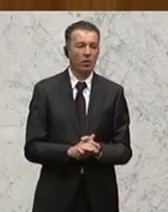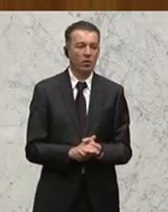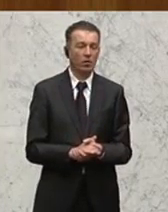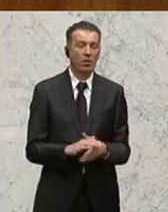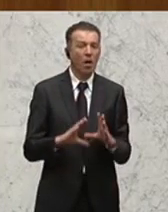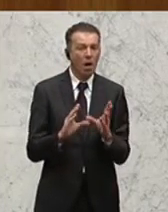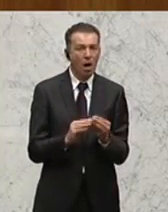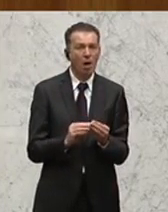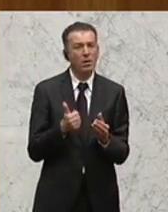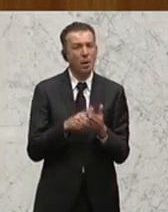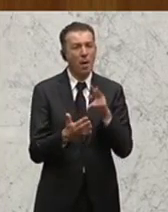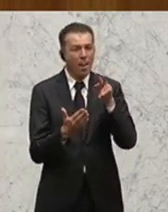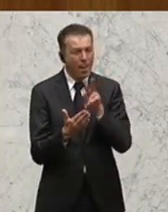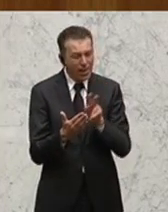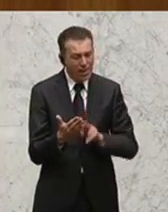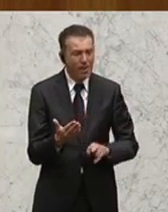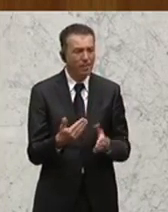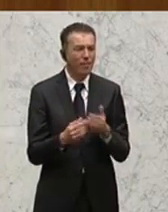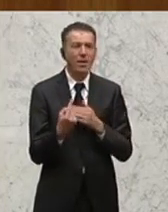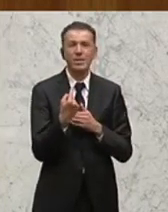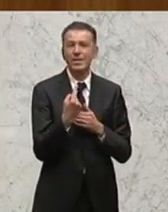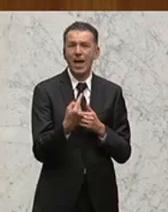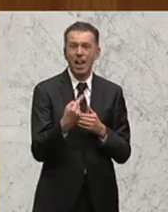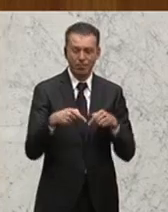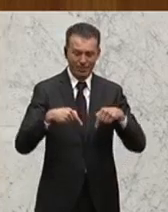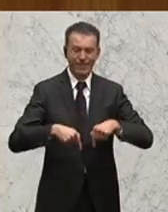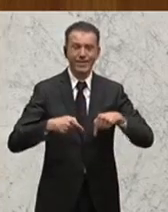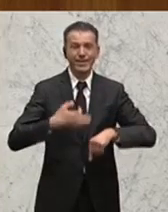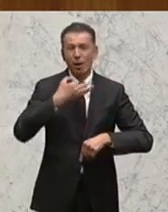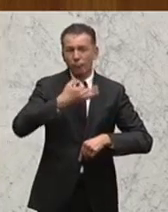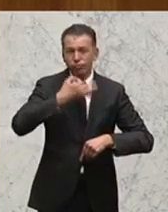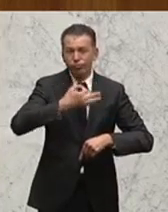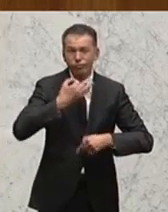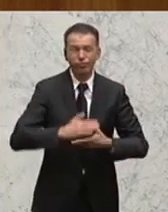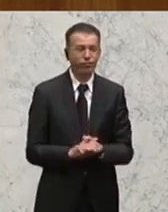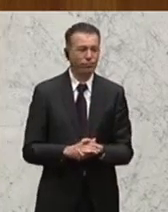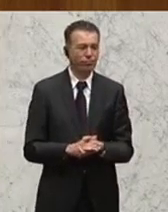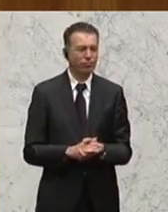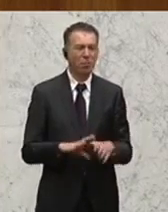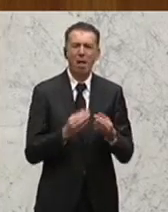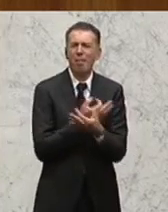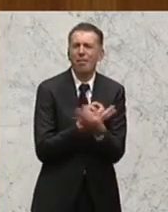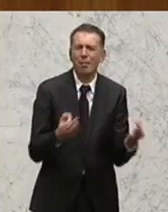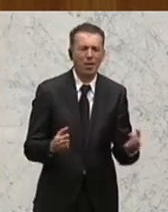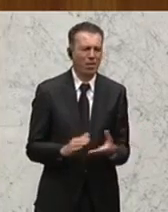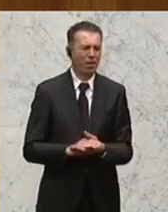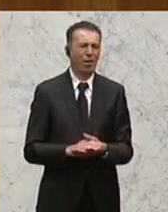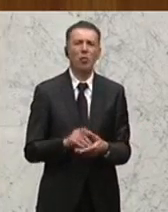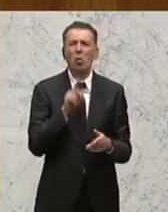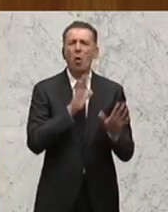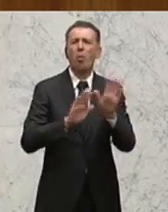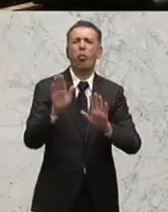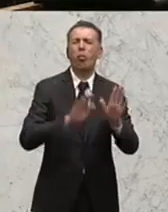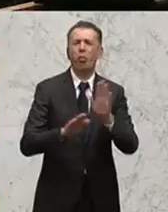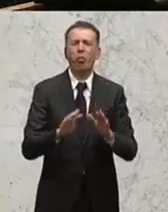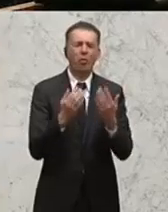das alles zu lesen, was Sie selber hier von diesem Rednerpult aus behauptet haben. Alles sei nichts, Makulatur,